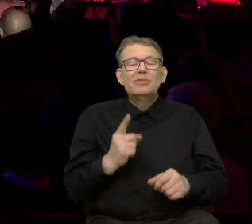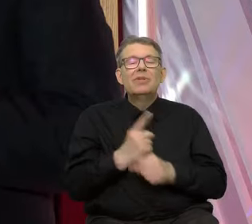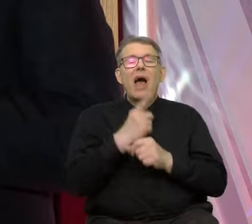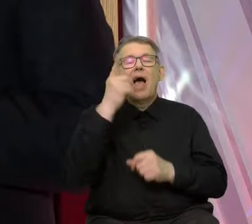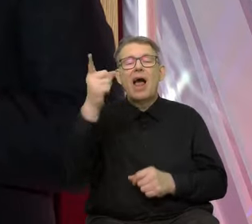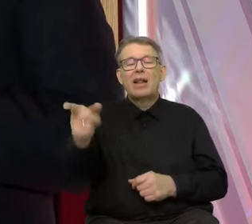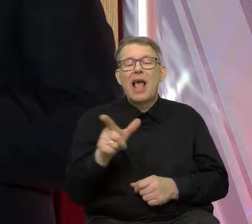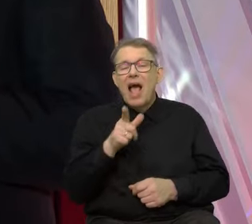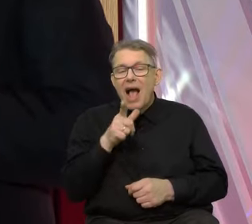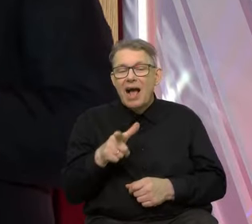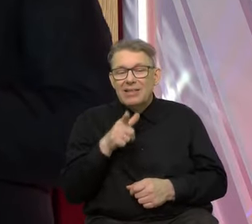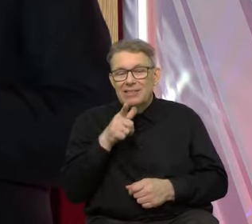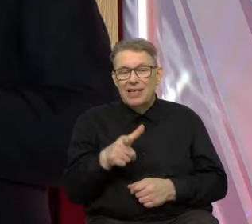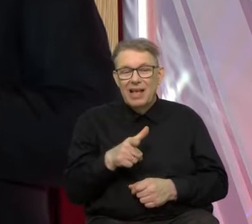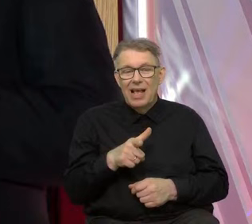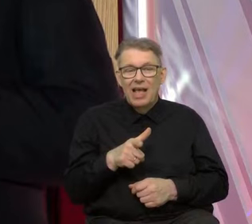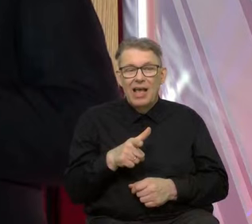Azji,